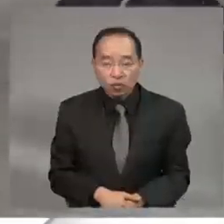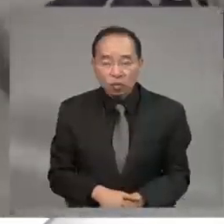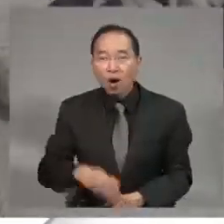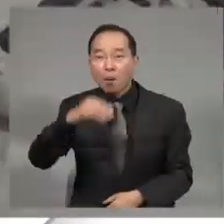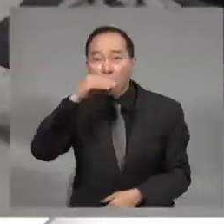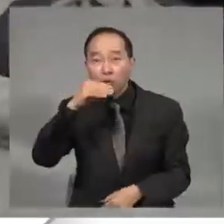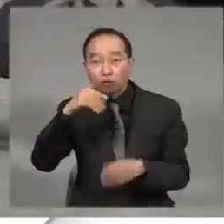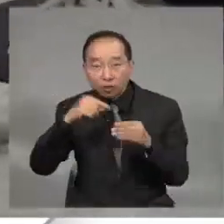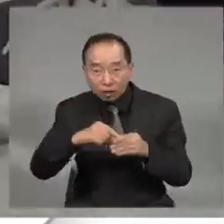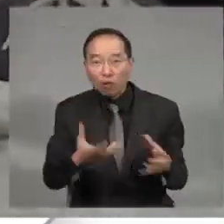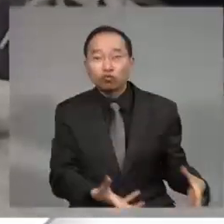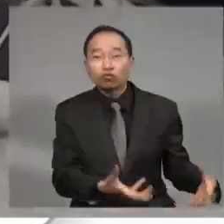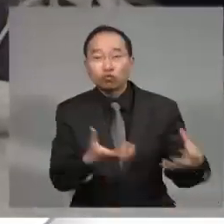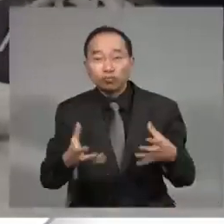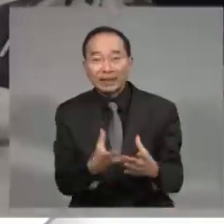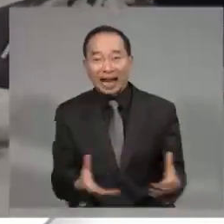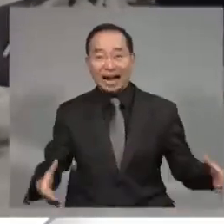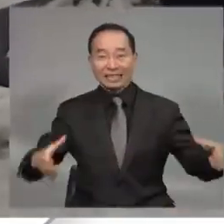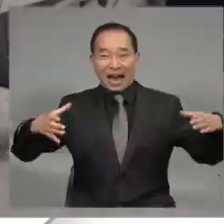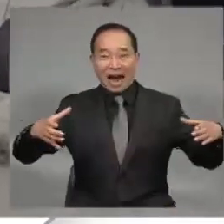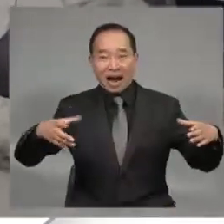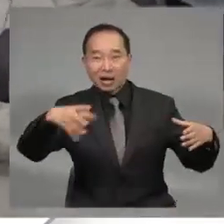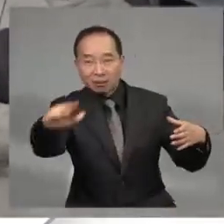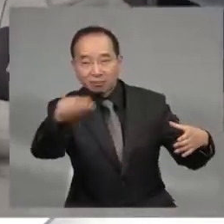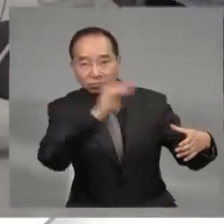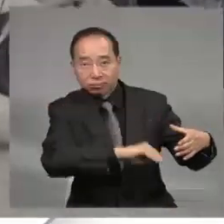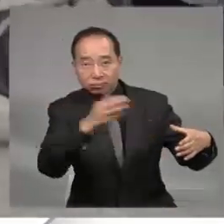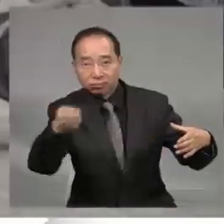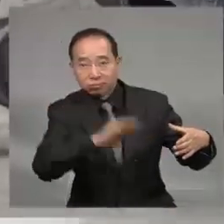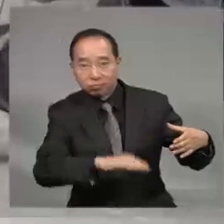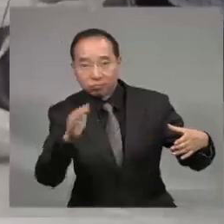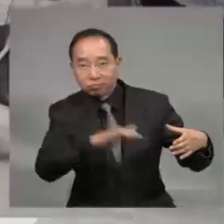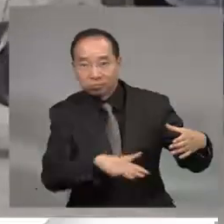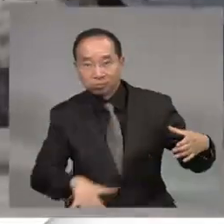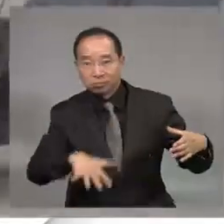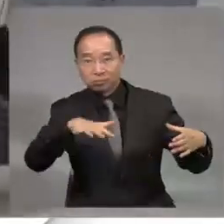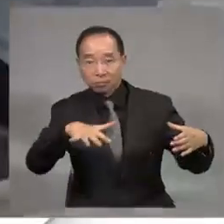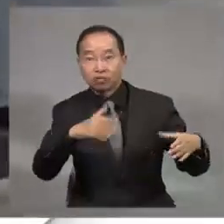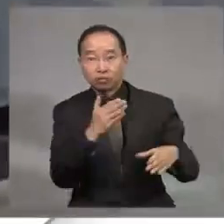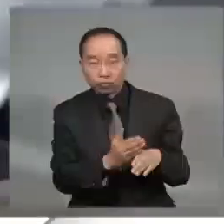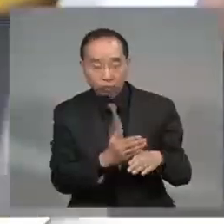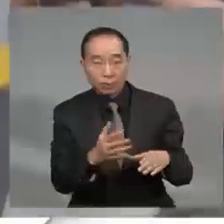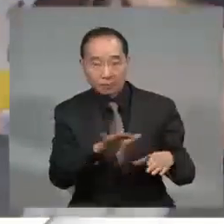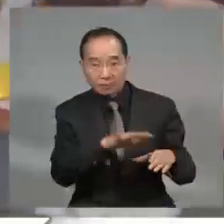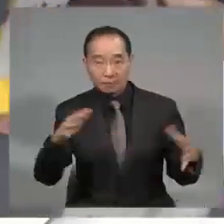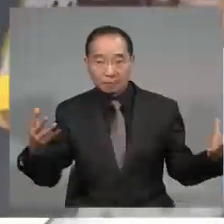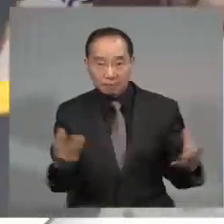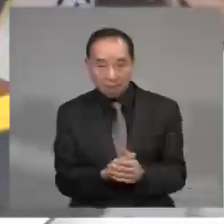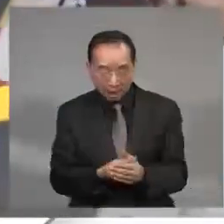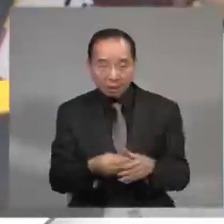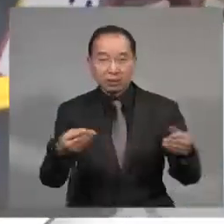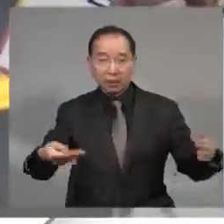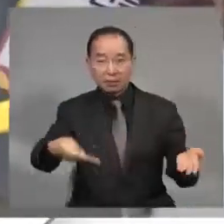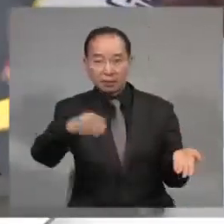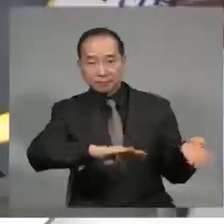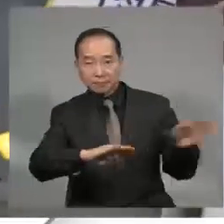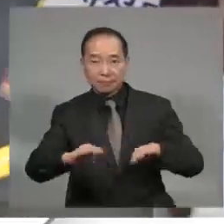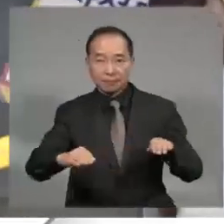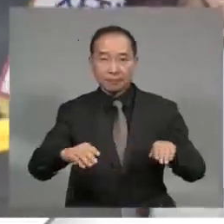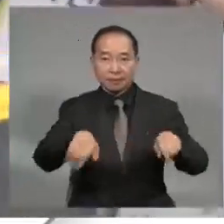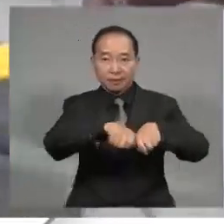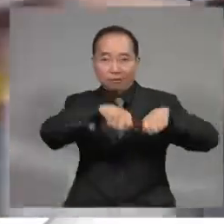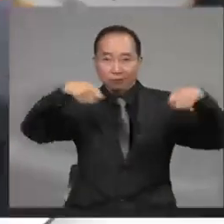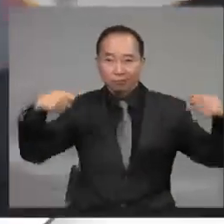봉투를 정리해서 담으신 상태인 것 같고요. 이제 다 정리가 되고 나면 저 상자를 봉함용 테이프로 봉함을 하시게